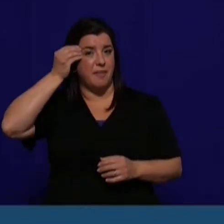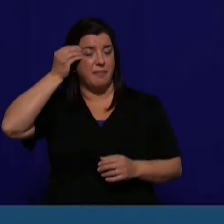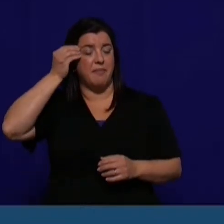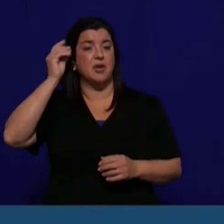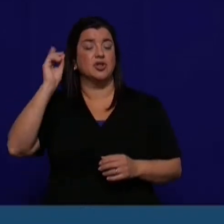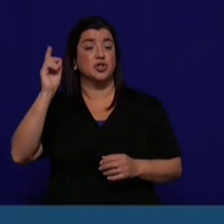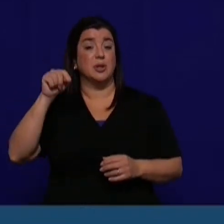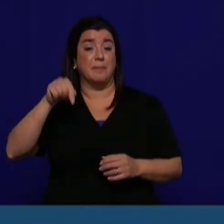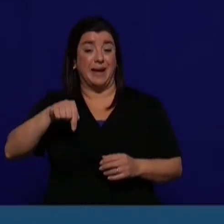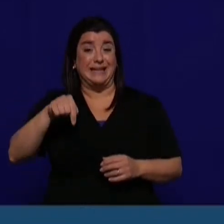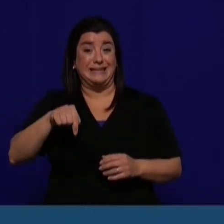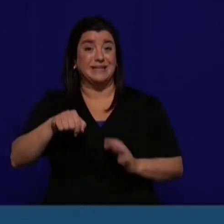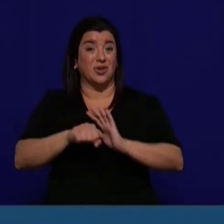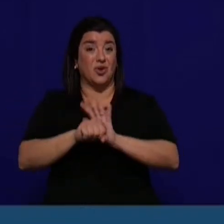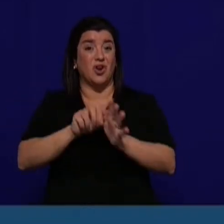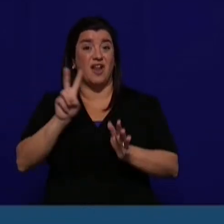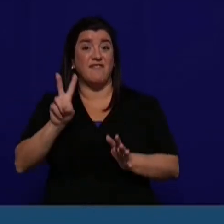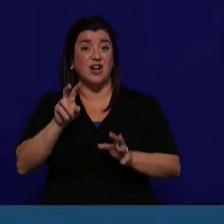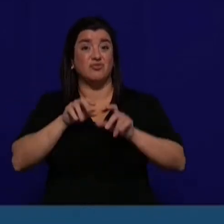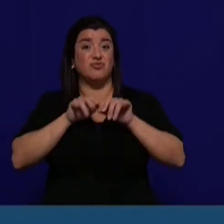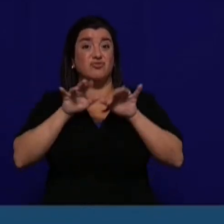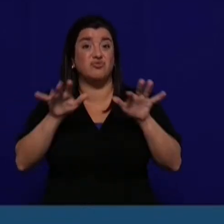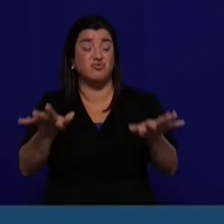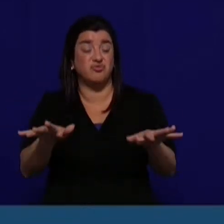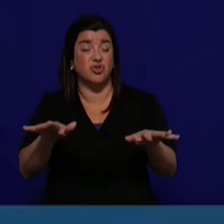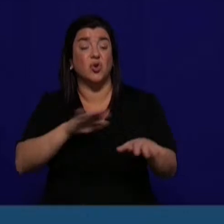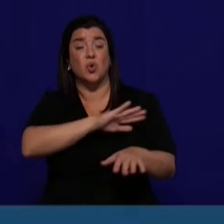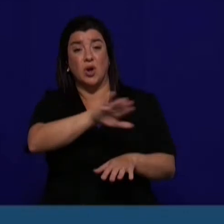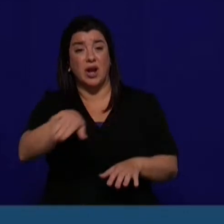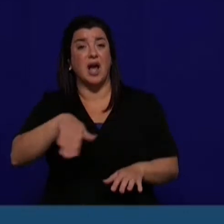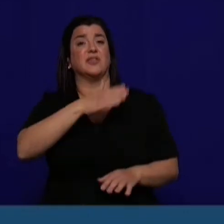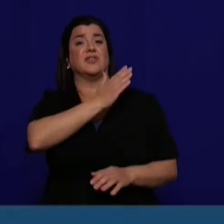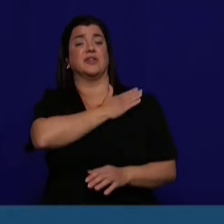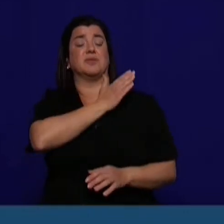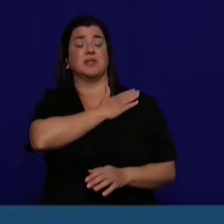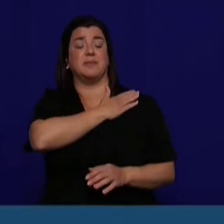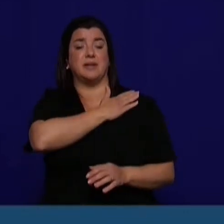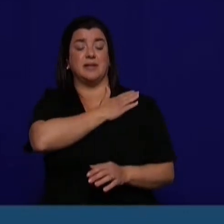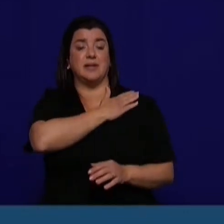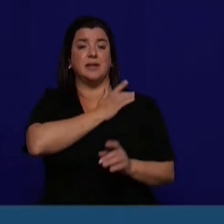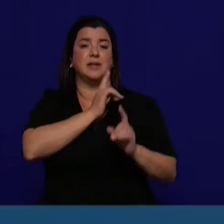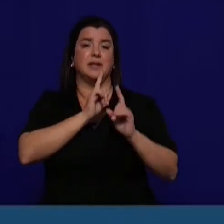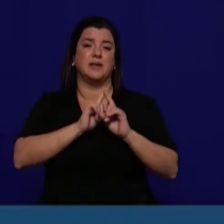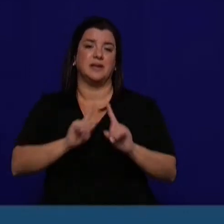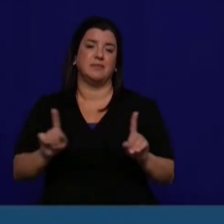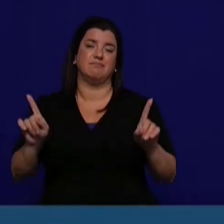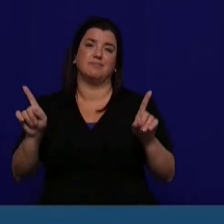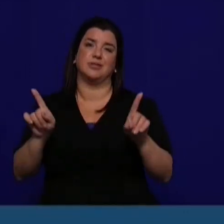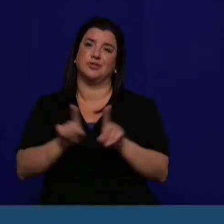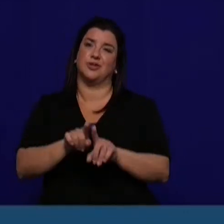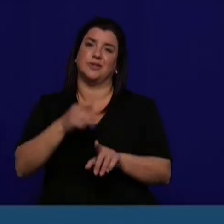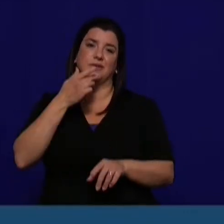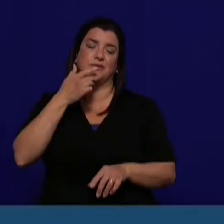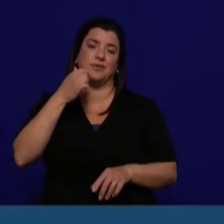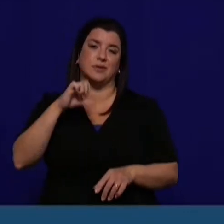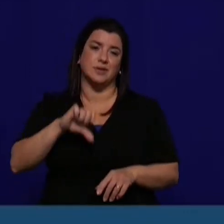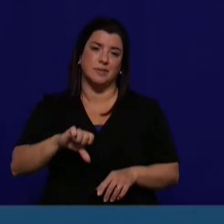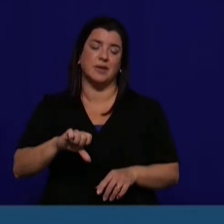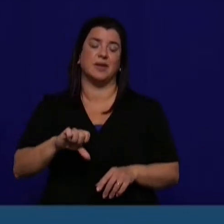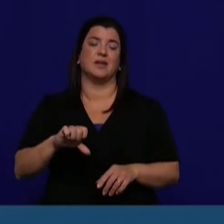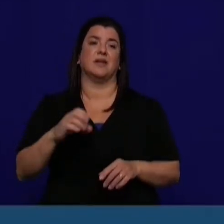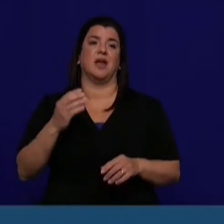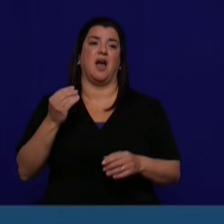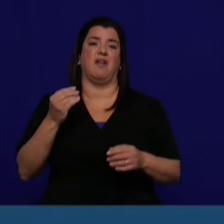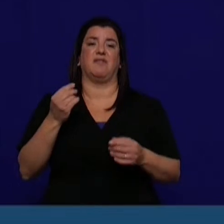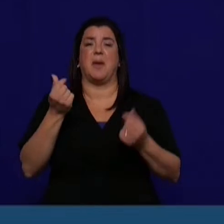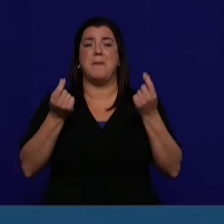f'stat ta' pandemija li kulħadd ikun responsabbli, li qegħdin naraw ammont ta' postijiet li huma magħluqa, ammont ta'